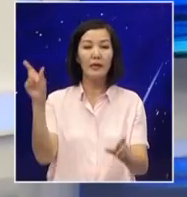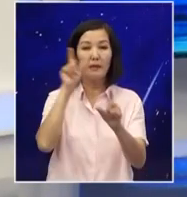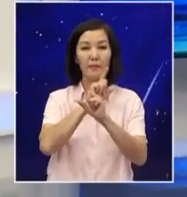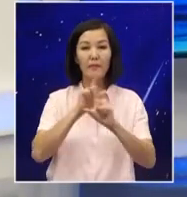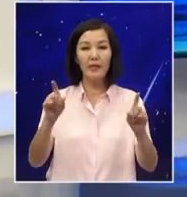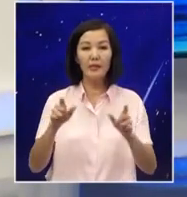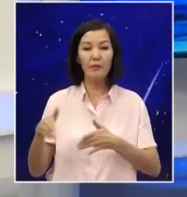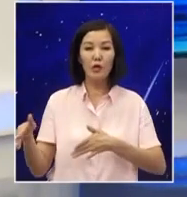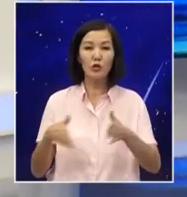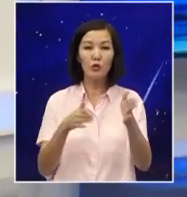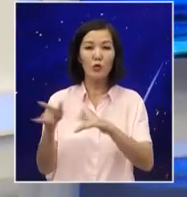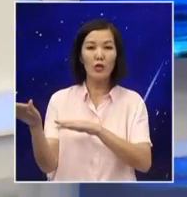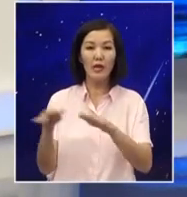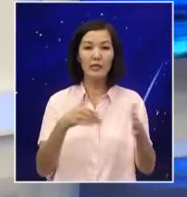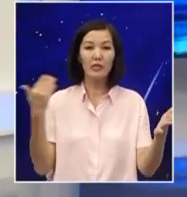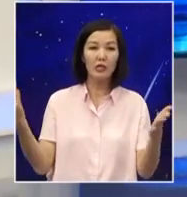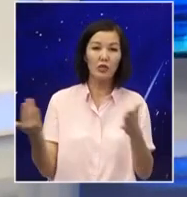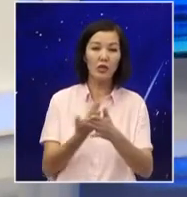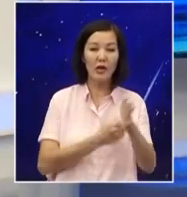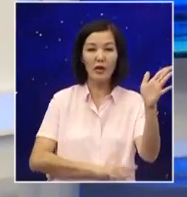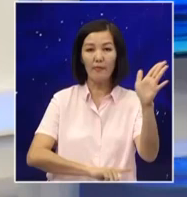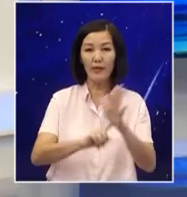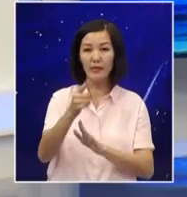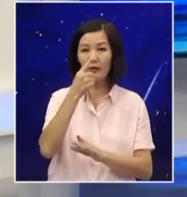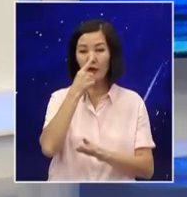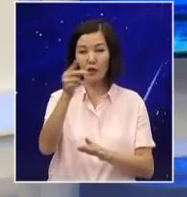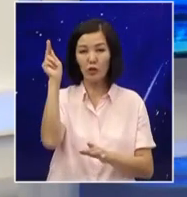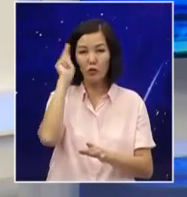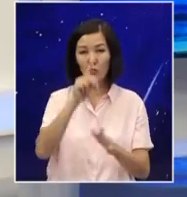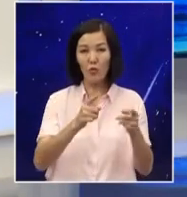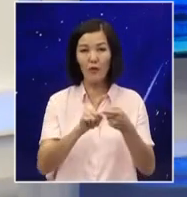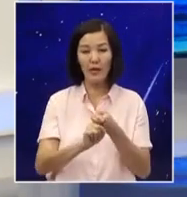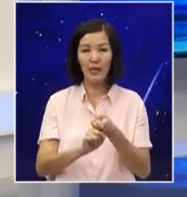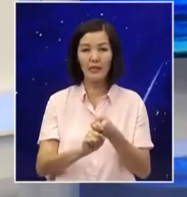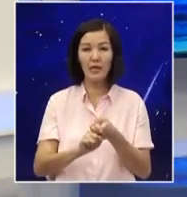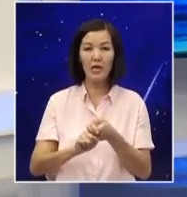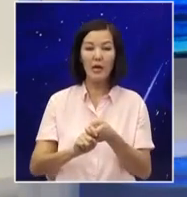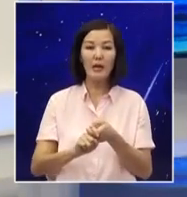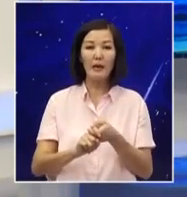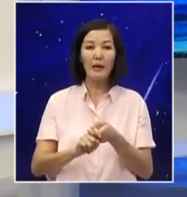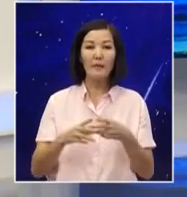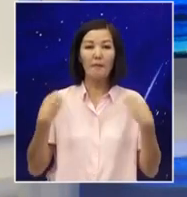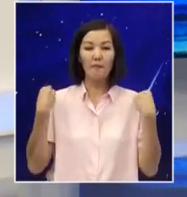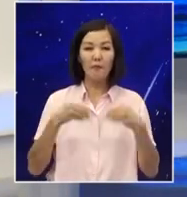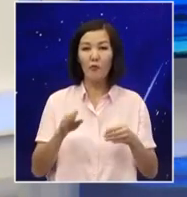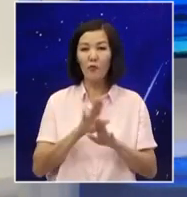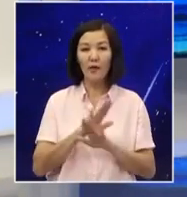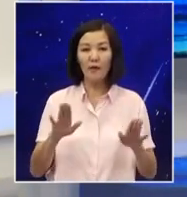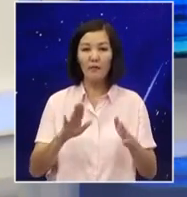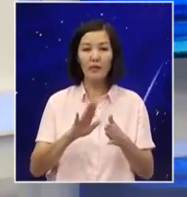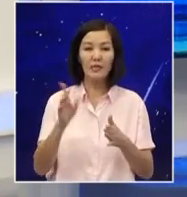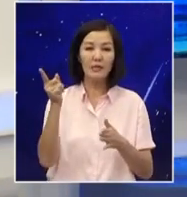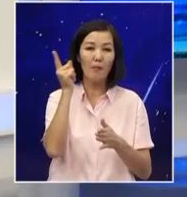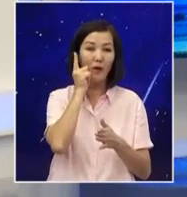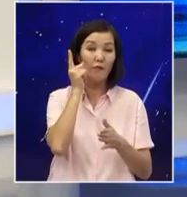Мектепке жол акциясы жаңаша қарқын алды. Қашықтықтан оқытуға байланысты осы жолы оқушыларға мектеп формалары емес смартфондар